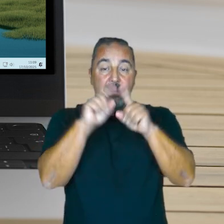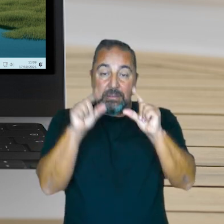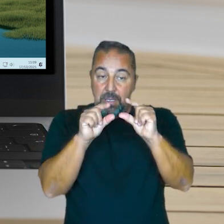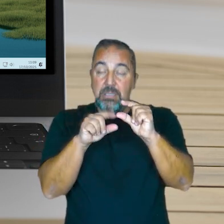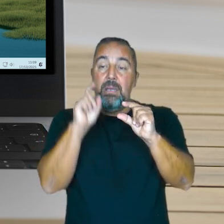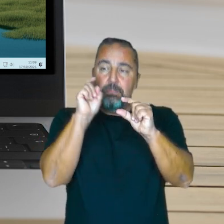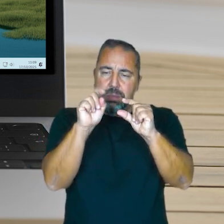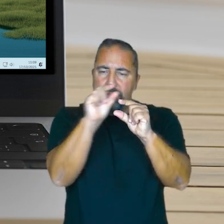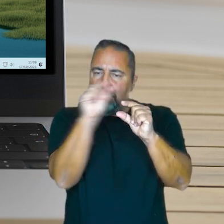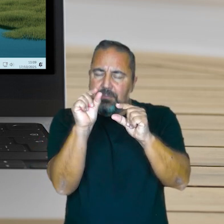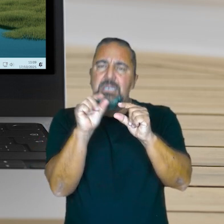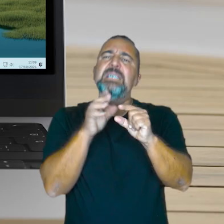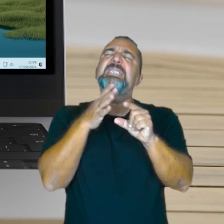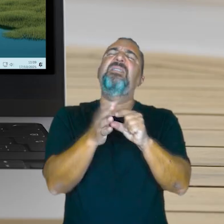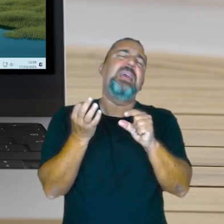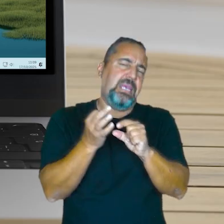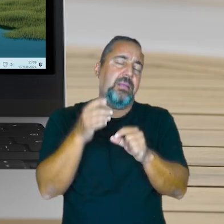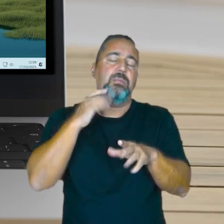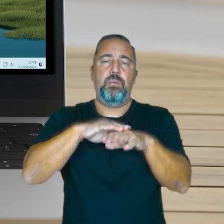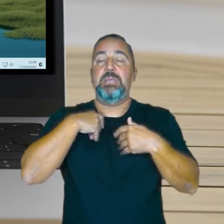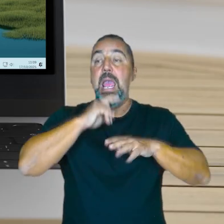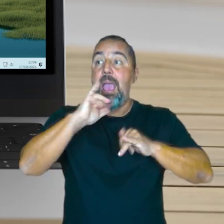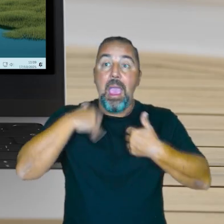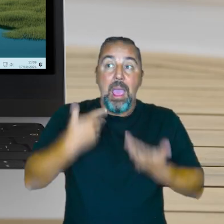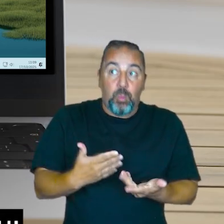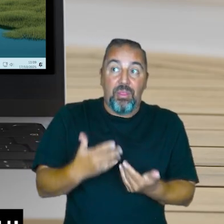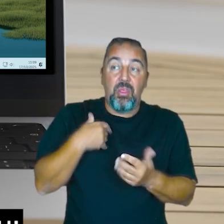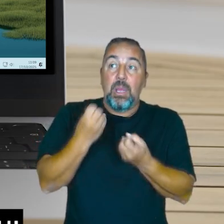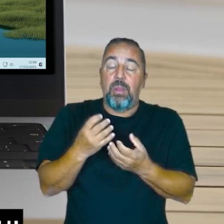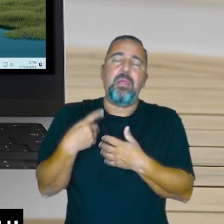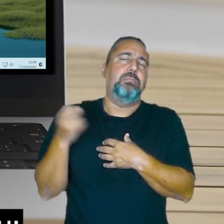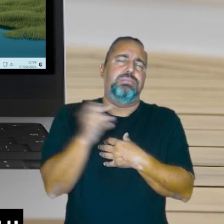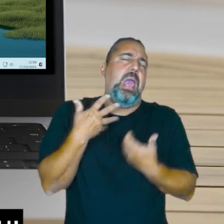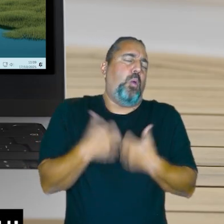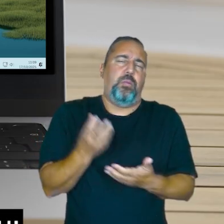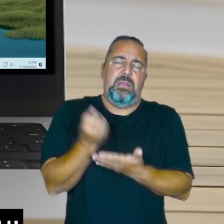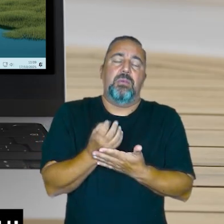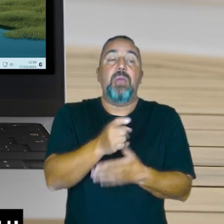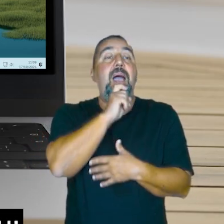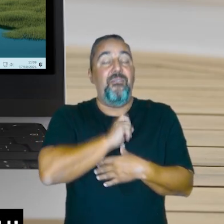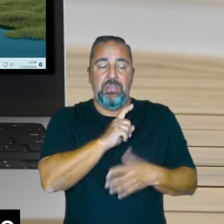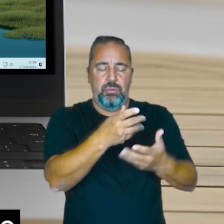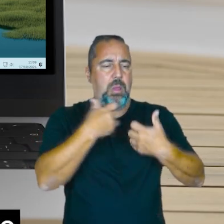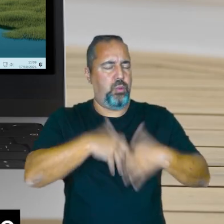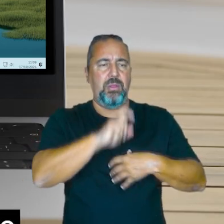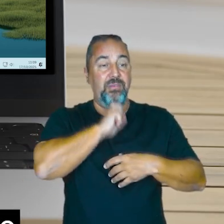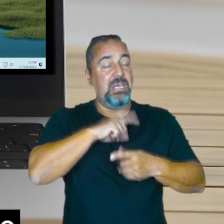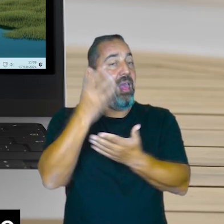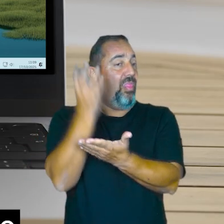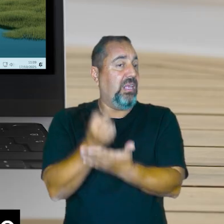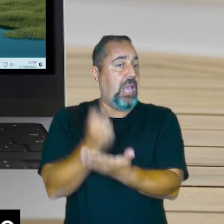últimas actualizaciones en cuanto estén disponibles laukitxoa. Automatikoki informatuko zaitu eta deskargatuko ditu.